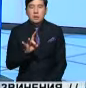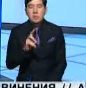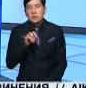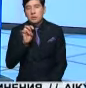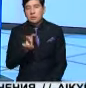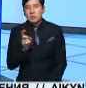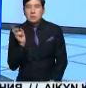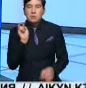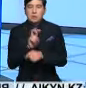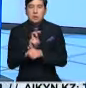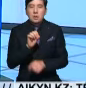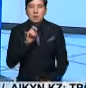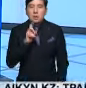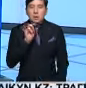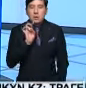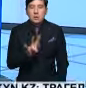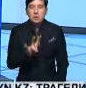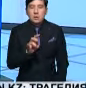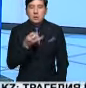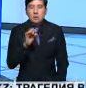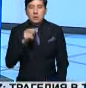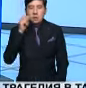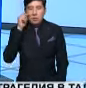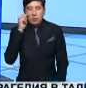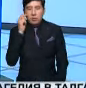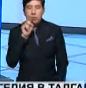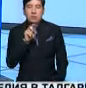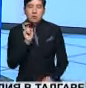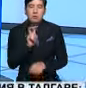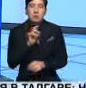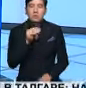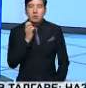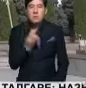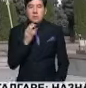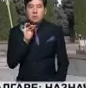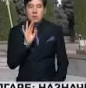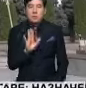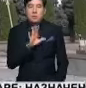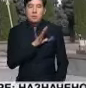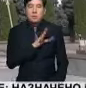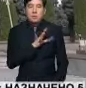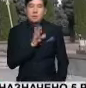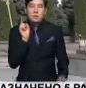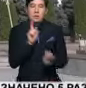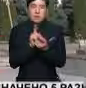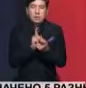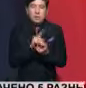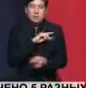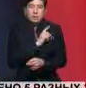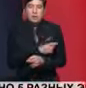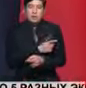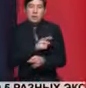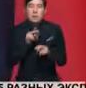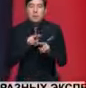официальным визитом. Ирлан Кушанов встретился с Турага Жогорку Кенеша Нурланбеком Шакиевым. Ключевой темой встречи с депутатами стало укрепление